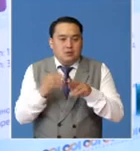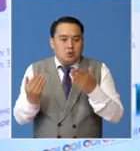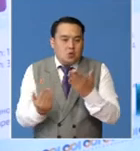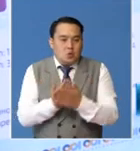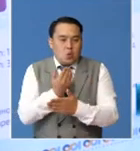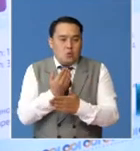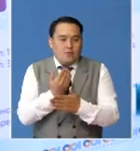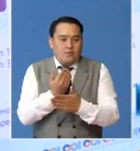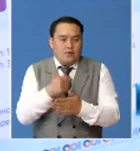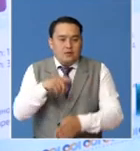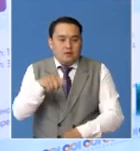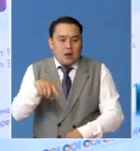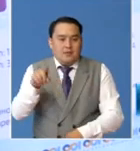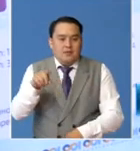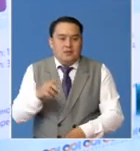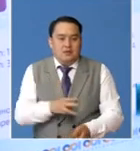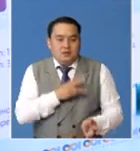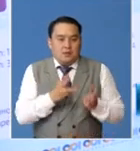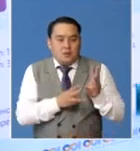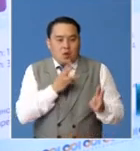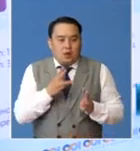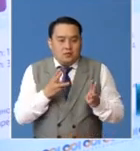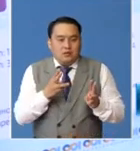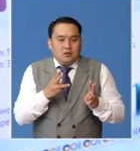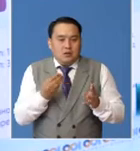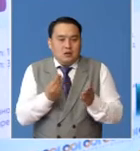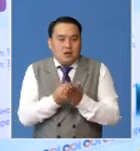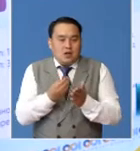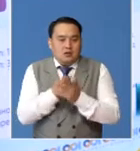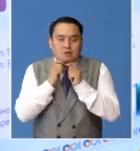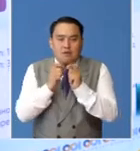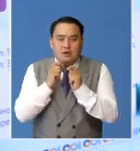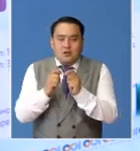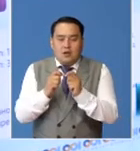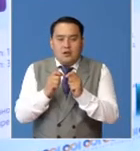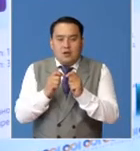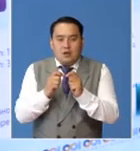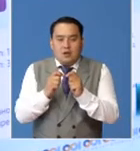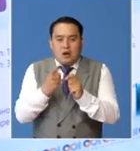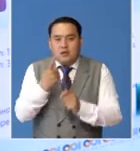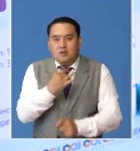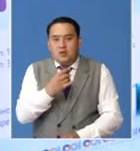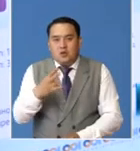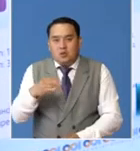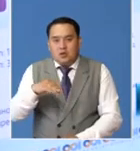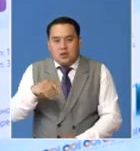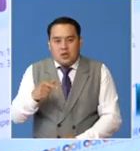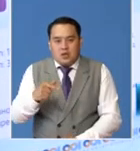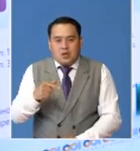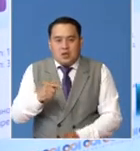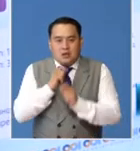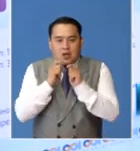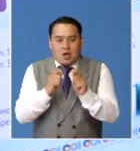так сказать, ну такой стимул небольшой, да, это денежное вознаграждение. Это порядка 1 миллиона тенге, который